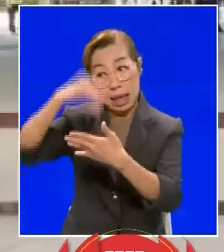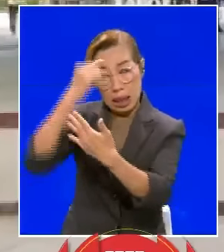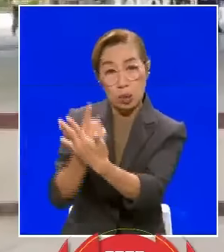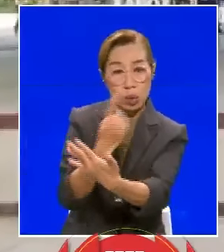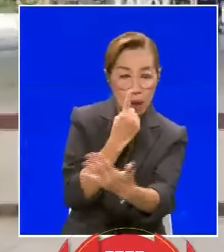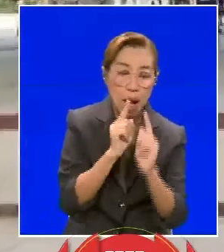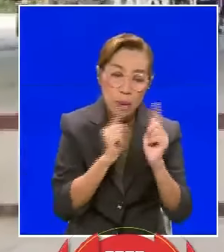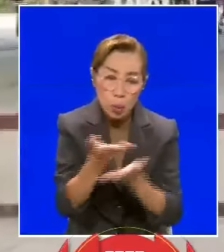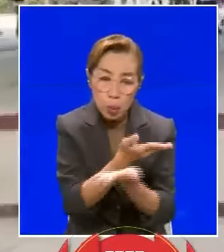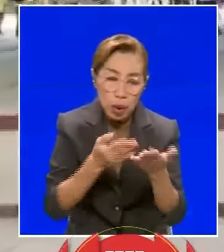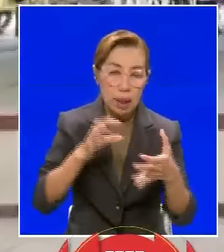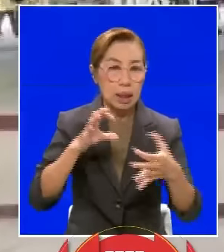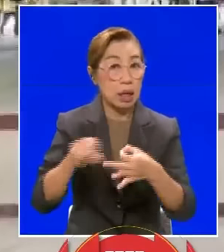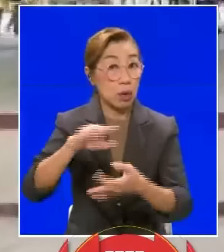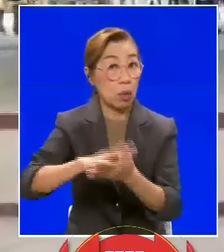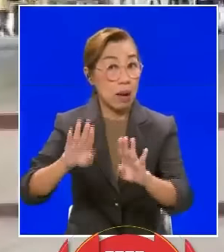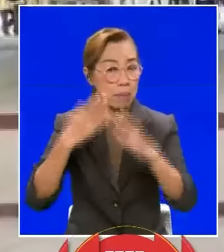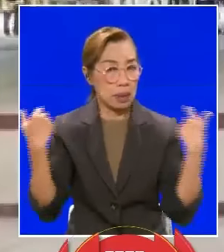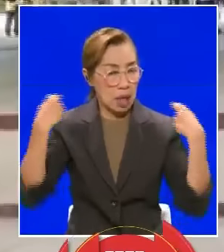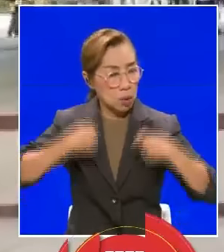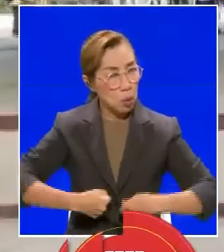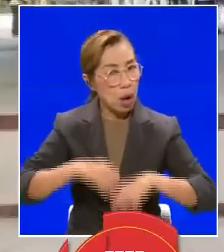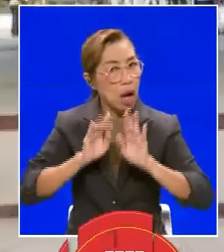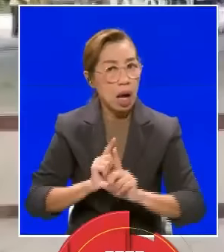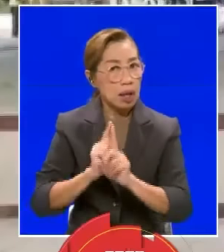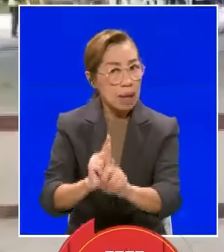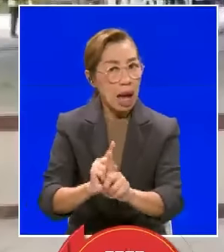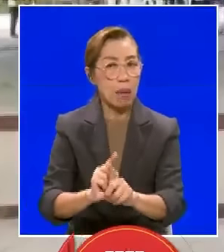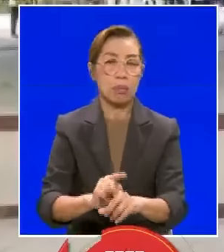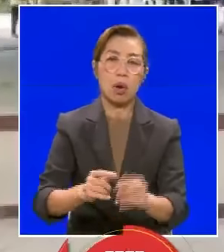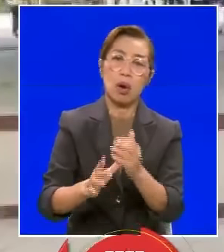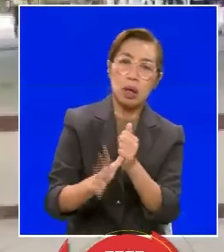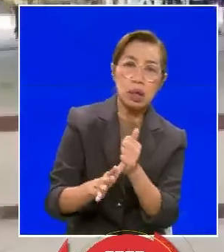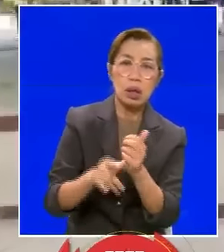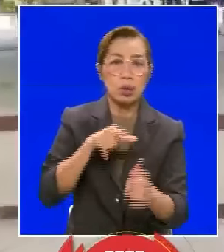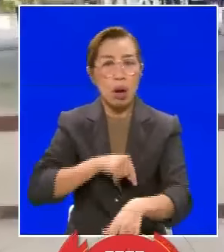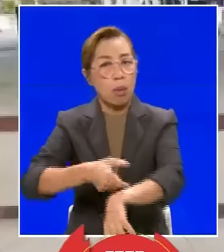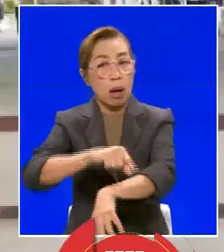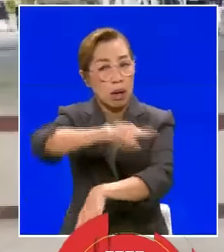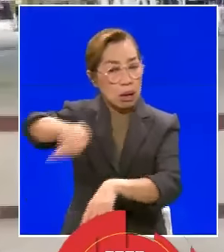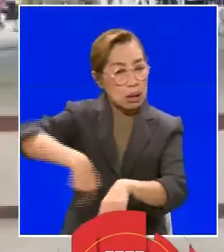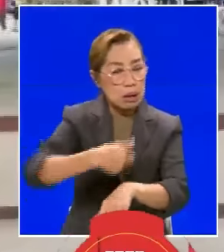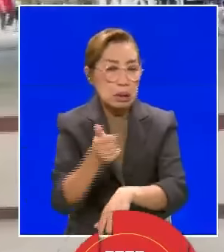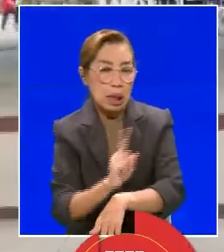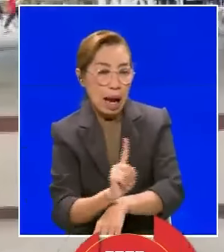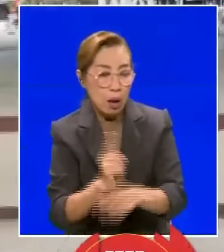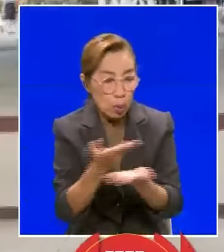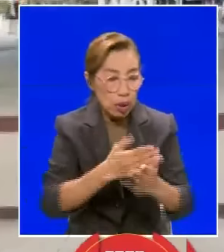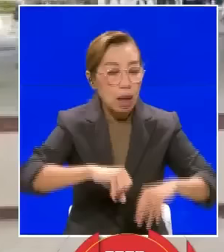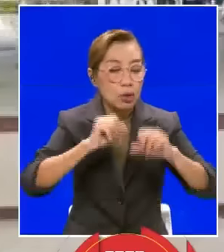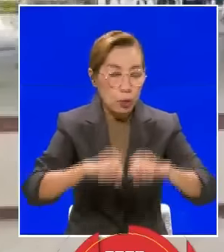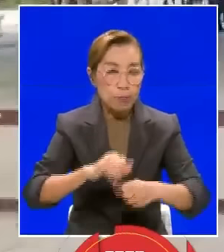พูดคุยกันเรื่องของการแต่งกายตามเพศสภาพนี่แหละได้ข้อสรุปว่าเปิดเทอมนี้ให้นักเรียนแต่งกายได้ตามเพศสภา